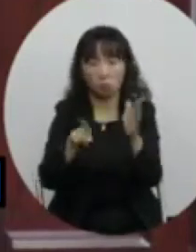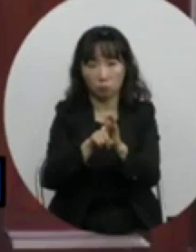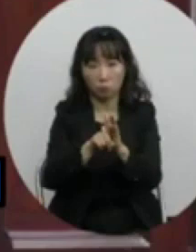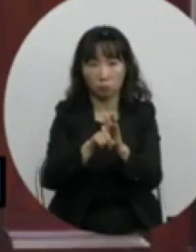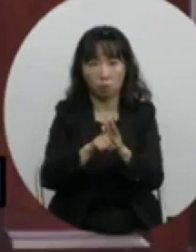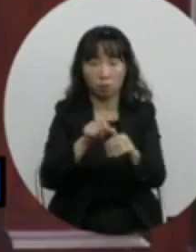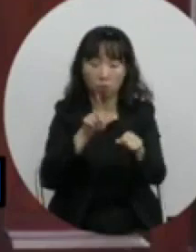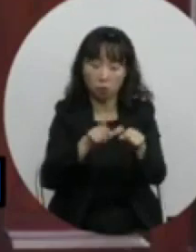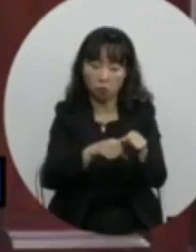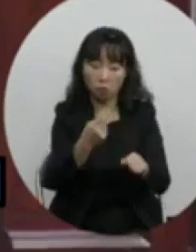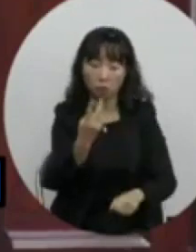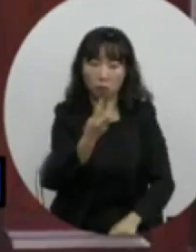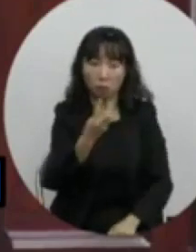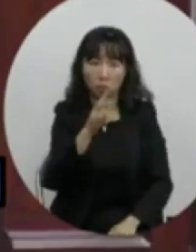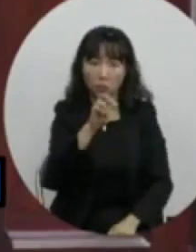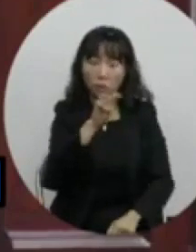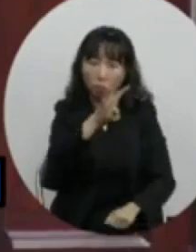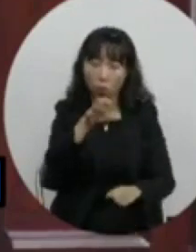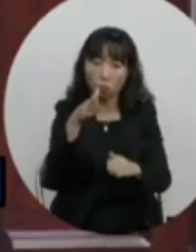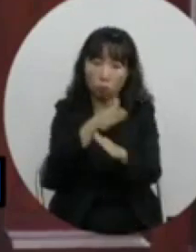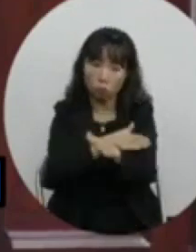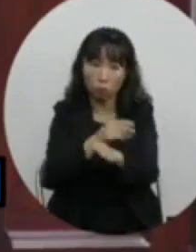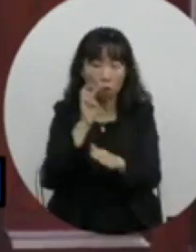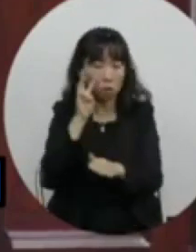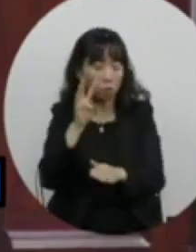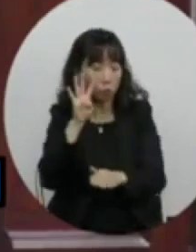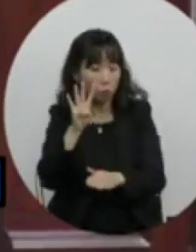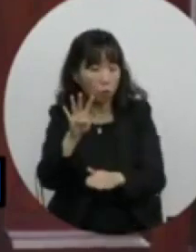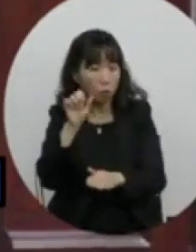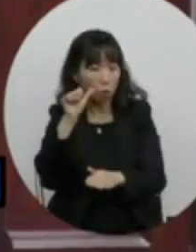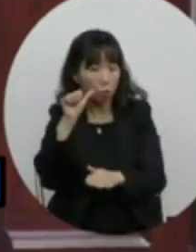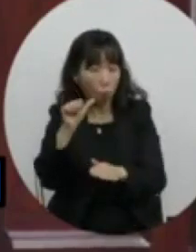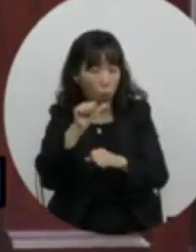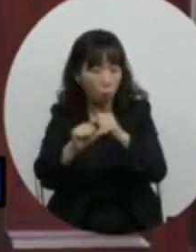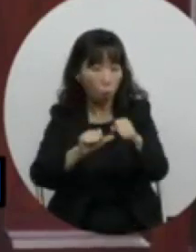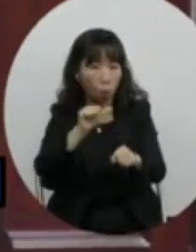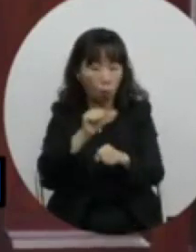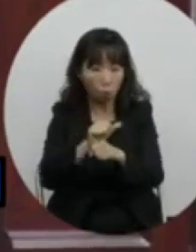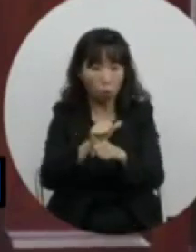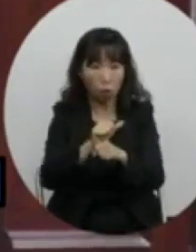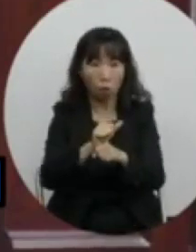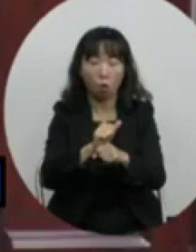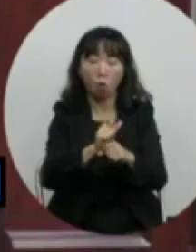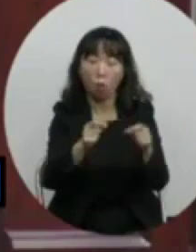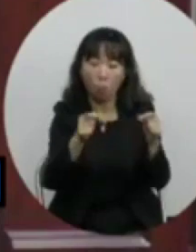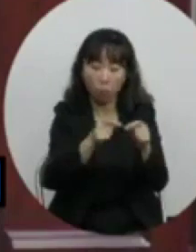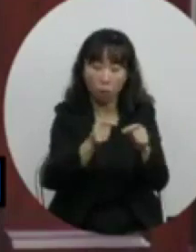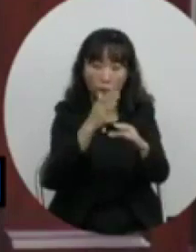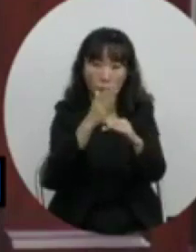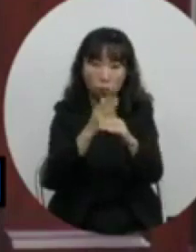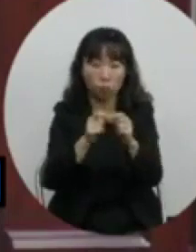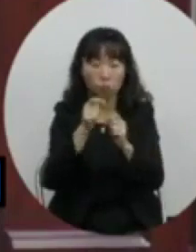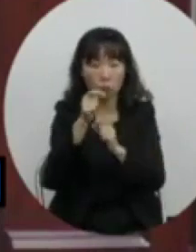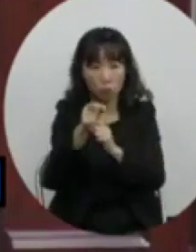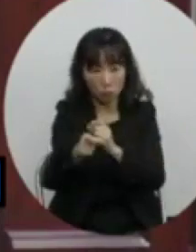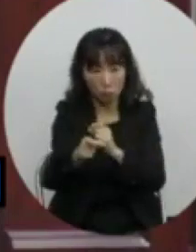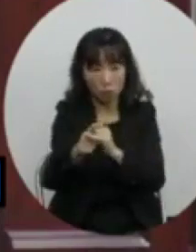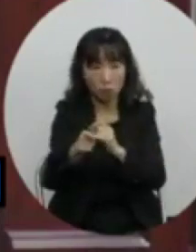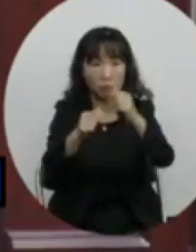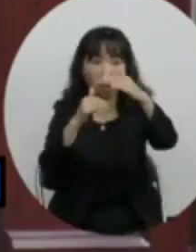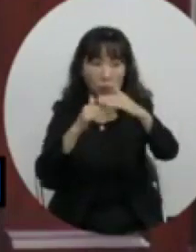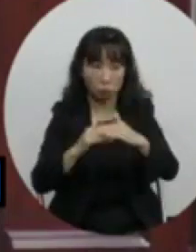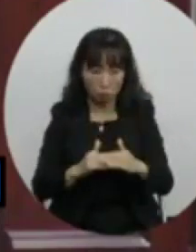시간적으로는 2035년까지 3년, 4년, 5년의 단기, 중기, 장기 목표를 설정하고